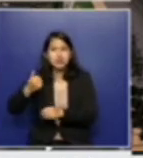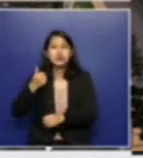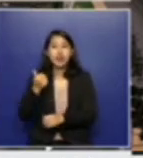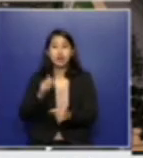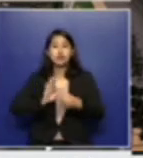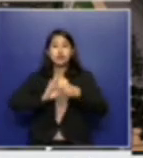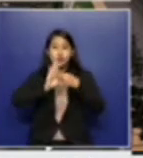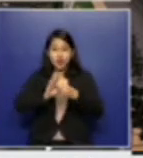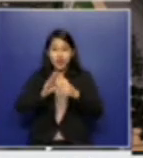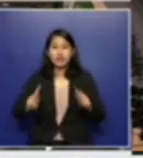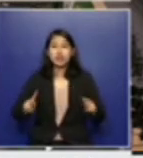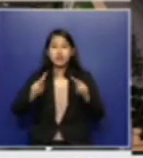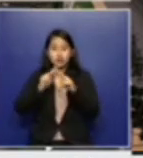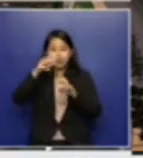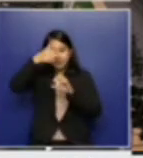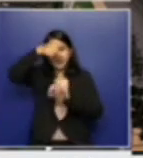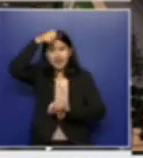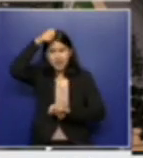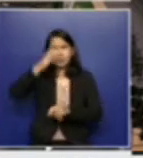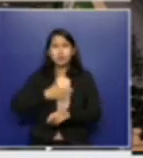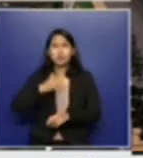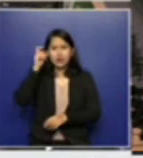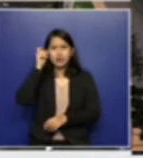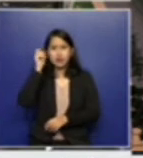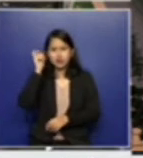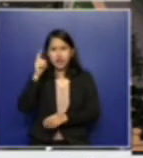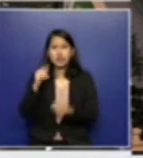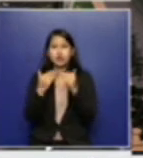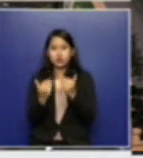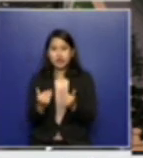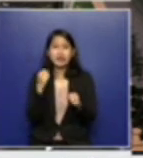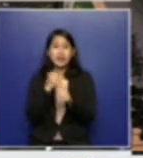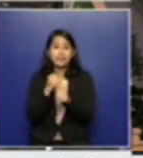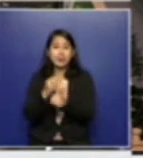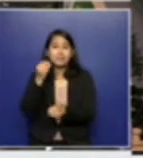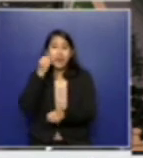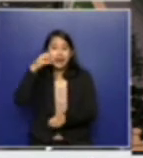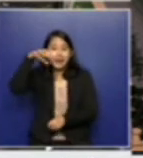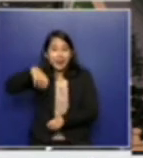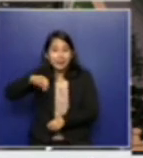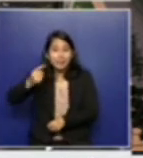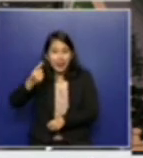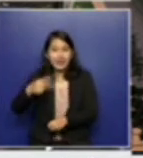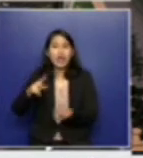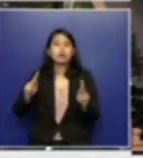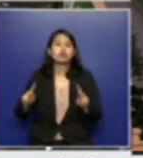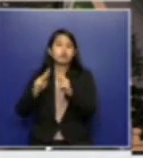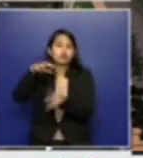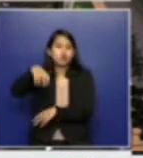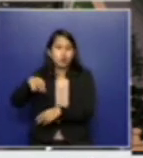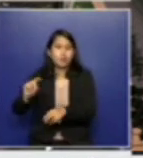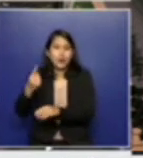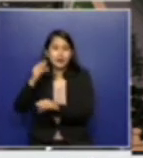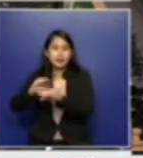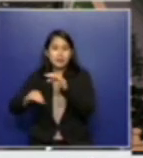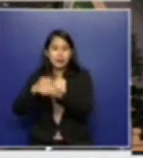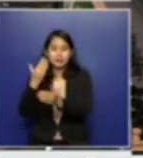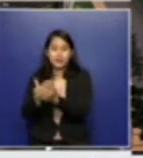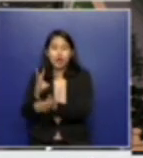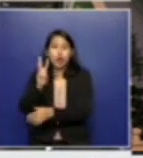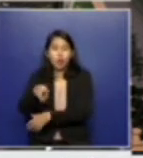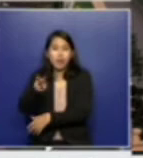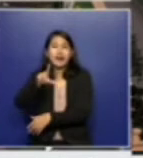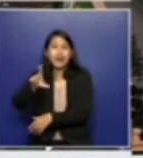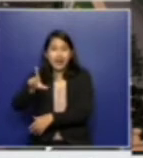างยิ่งในกระทรวงมหาดไทยเนี่ยผมเห็นใจนะครับเพราะว่าขณะนี้ท่านกำลังสร้างบ้านใหม่ตั้งไปสร้างกระทรวงใหม่ซึ่งใช้งบประมาณ 6,000 กว่าล้านปีนี้ก็